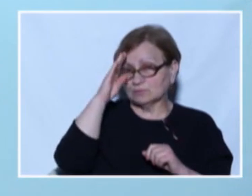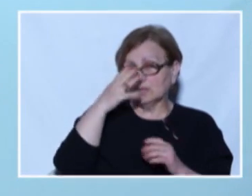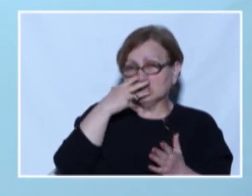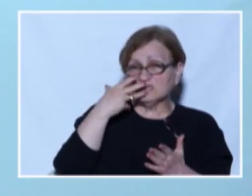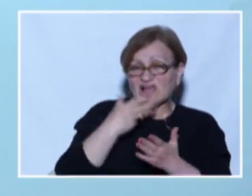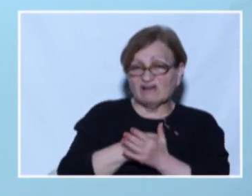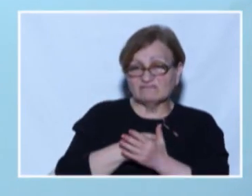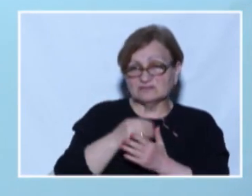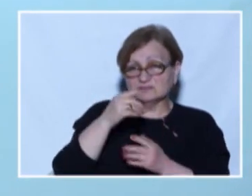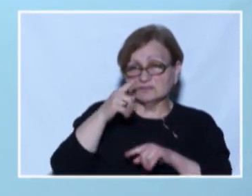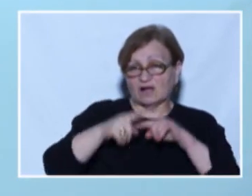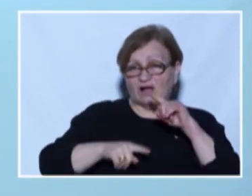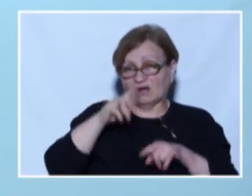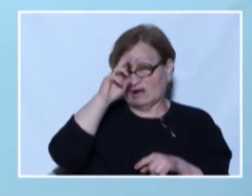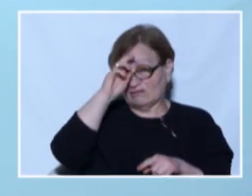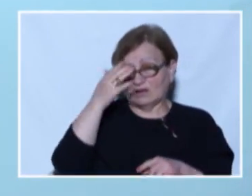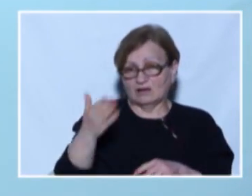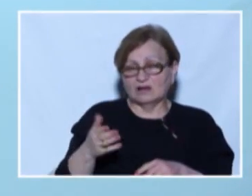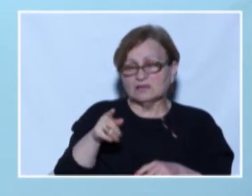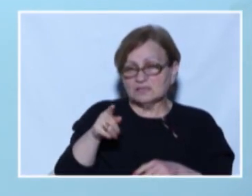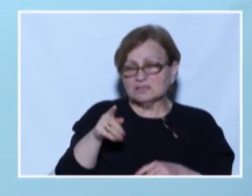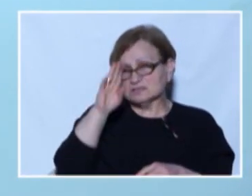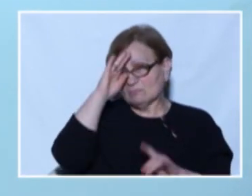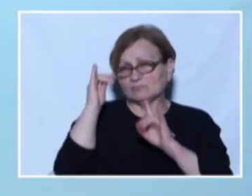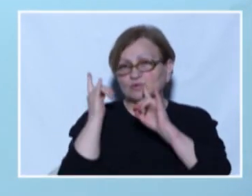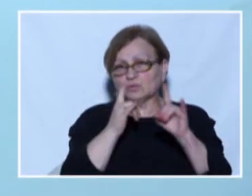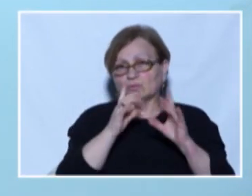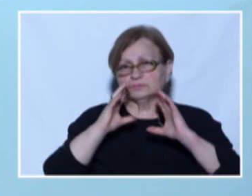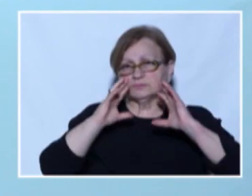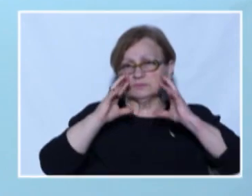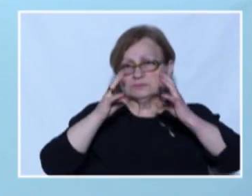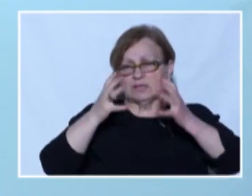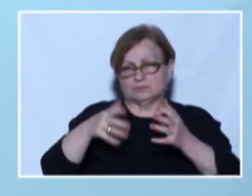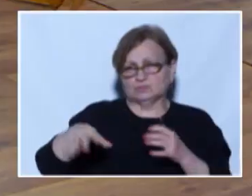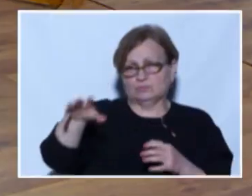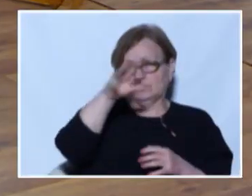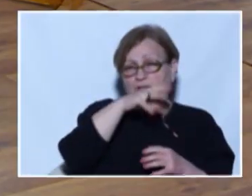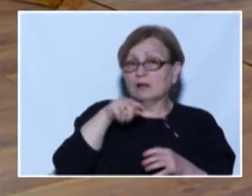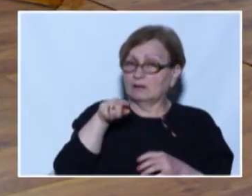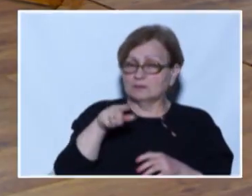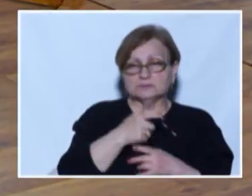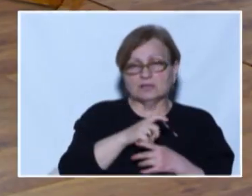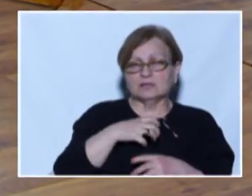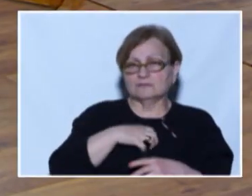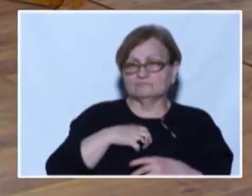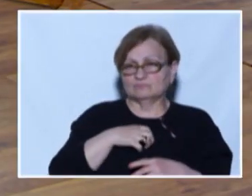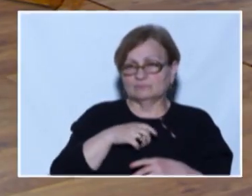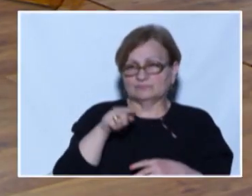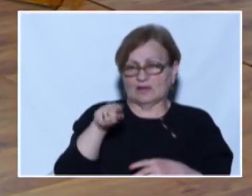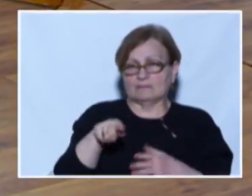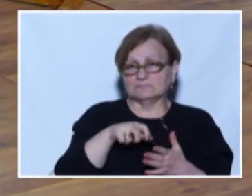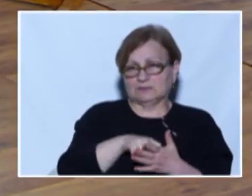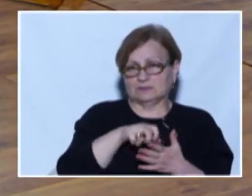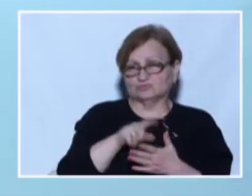საკუთარ ქვეყანას, ის მტრობს კაცობრიობასაც. ეს არის ერთ-ერთი უმთავრესი თეზისი ამ